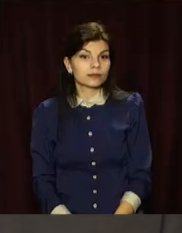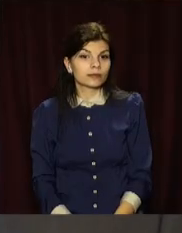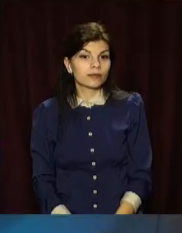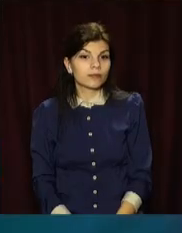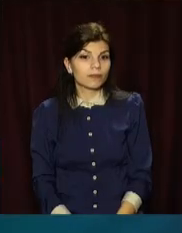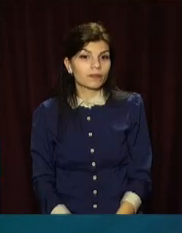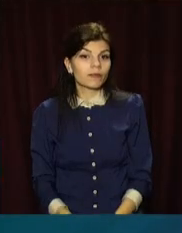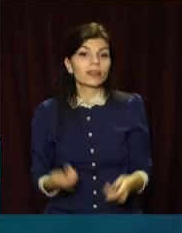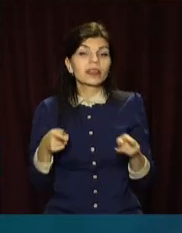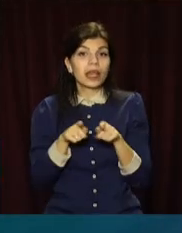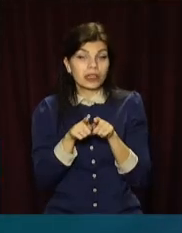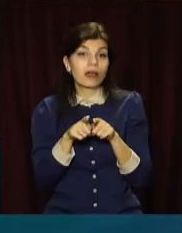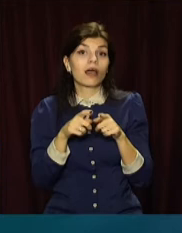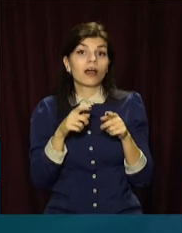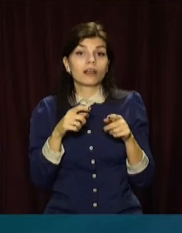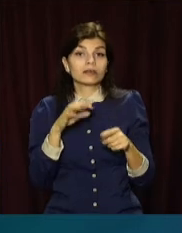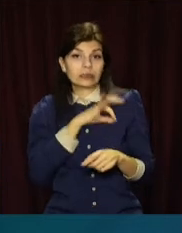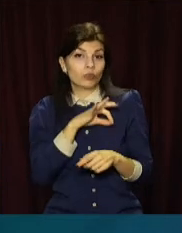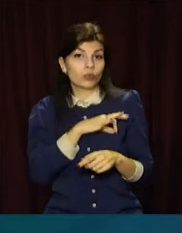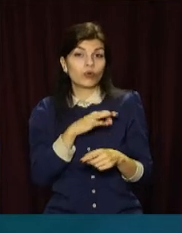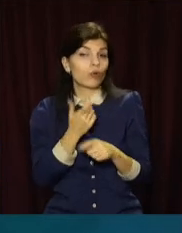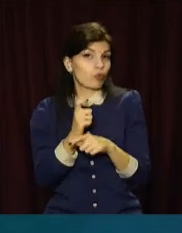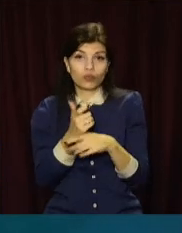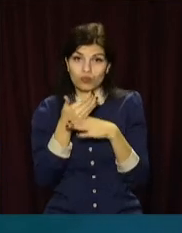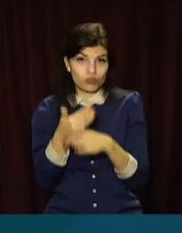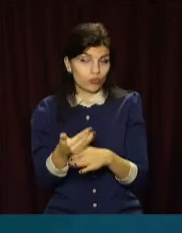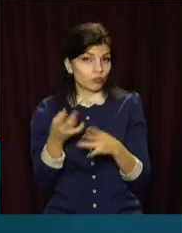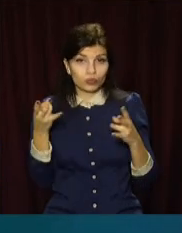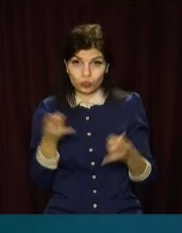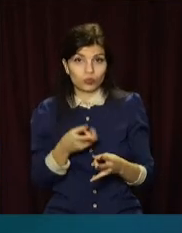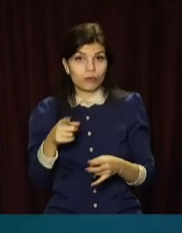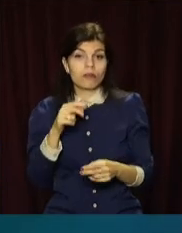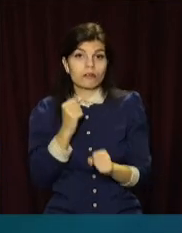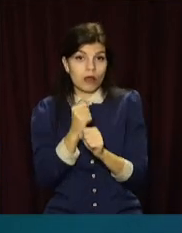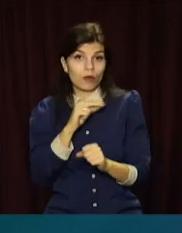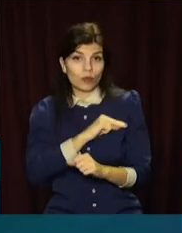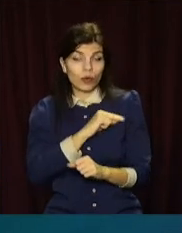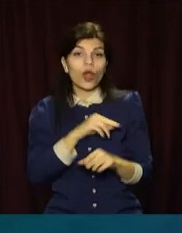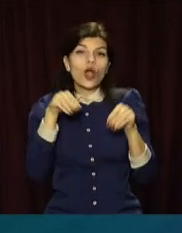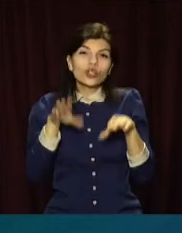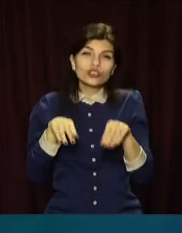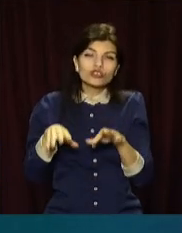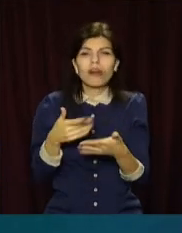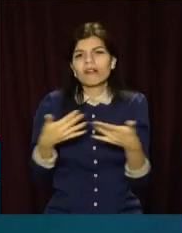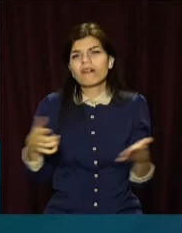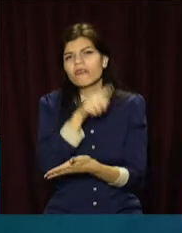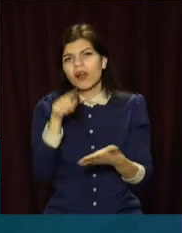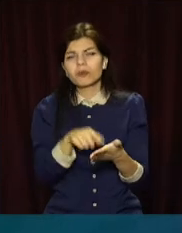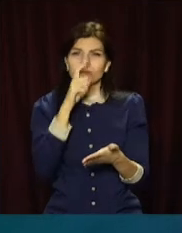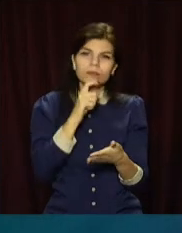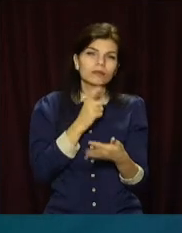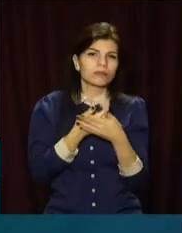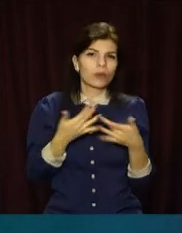Данна связь, данна опція, она здорово помогає в роботі і в решенніх виправих вопросів, які